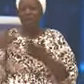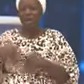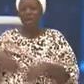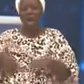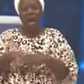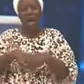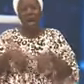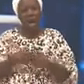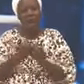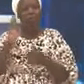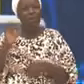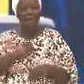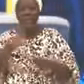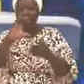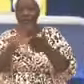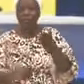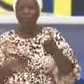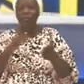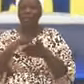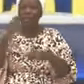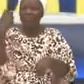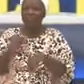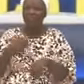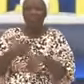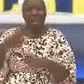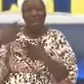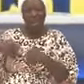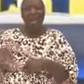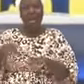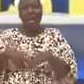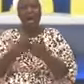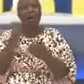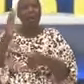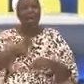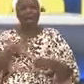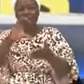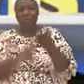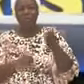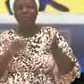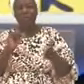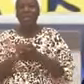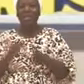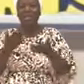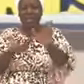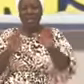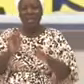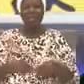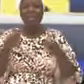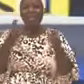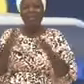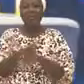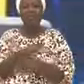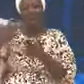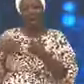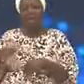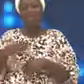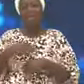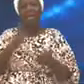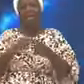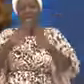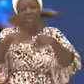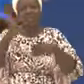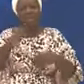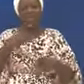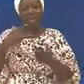la vérité de cup pourquoi je vais ôter ce que pêcheur de la vie elle a donné un corps de chair